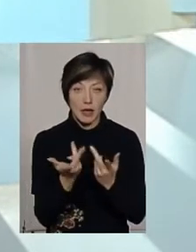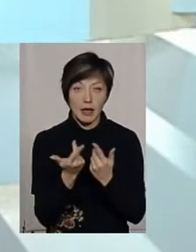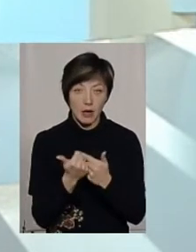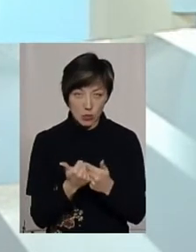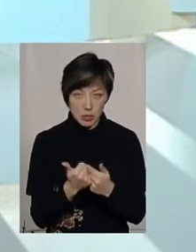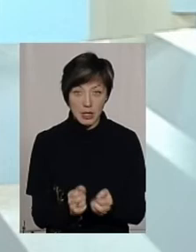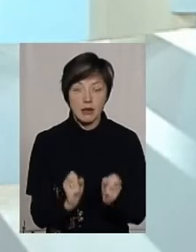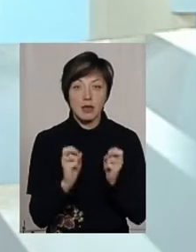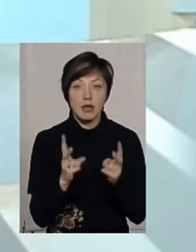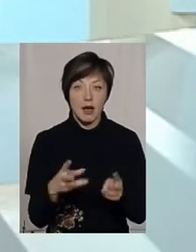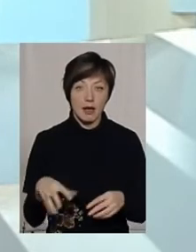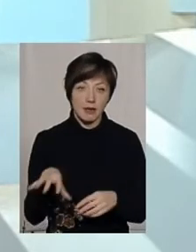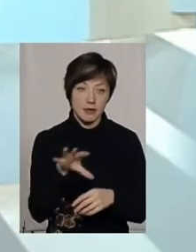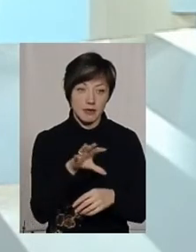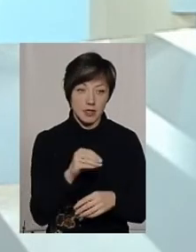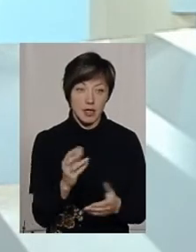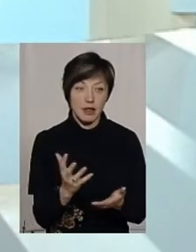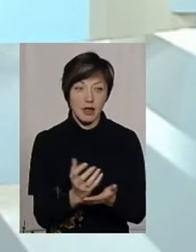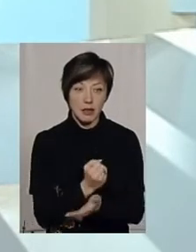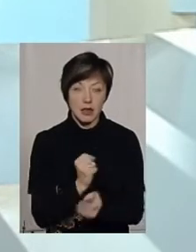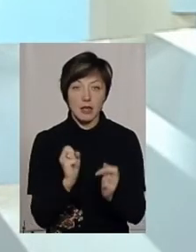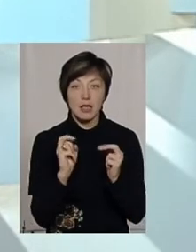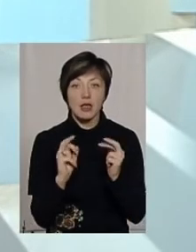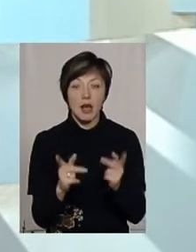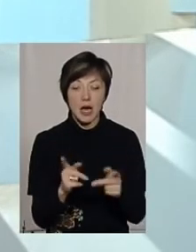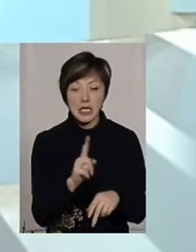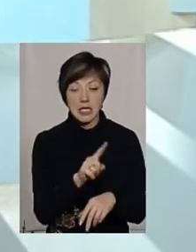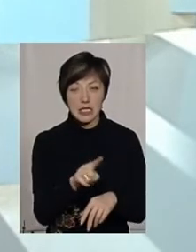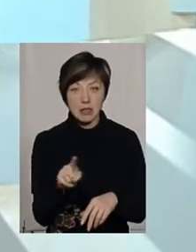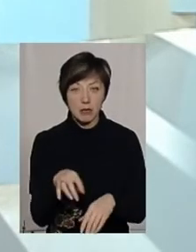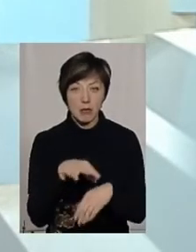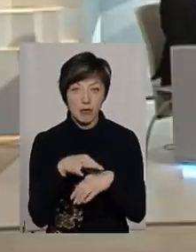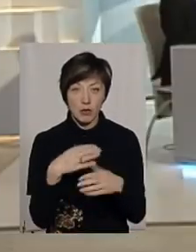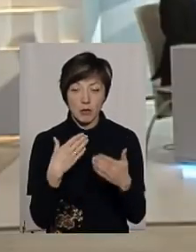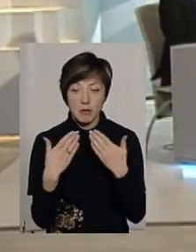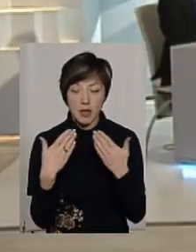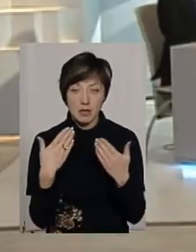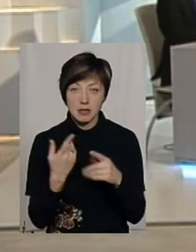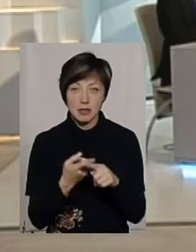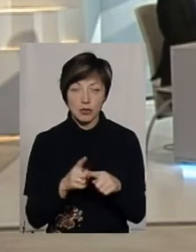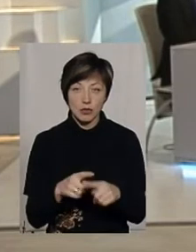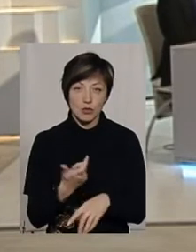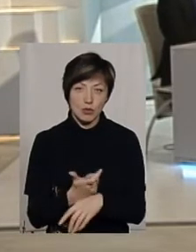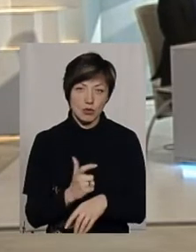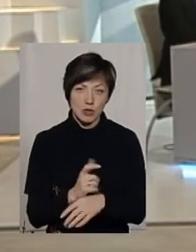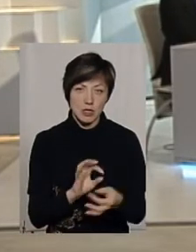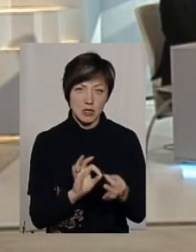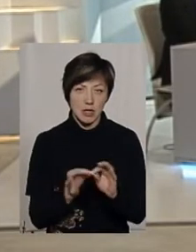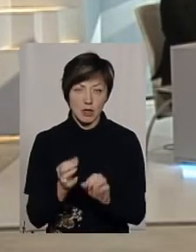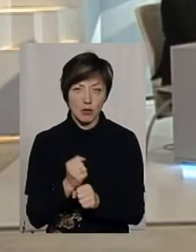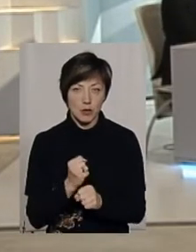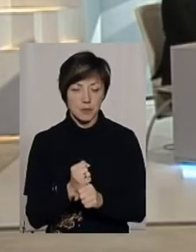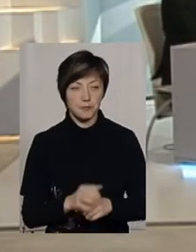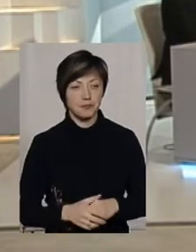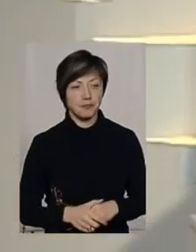кількості, як їх всіх знайти, як з ними проводити бесіди, це надзвичайно складна робота.